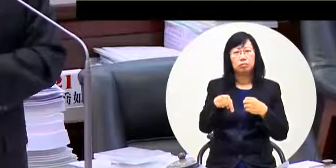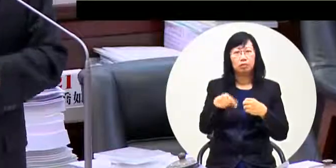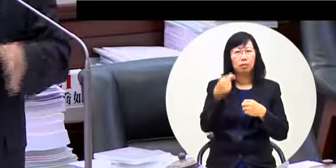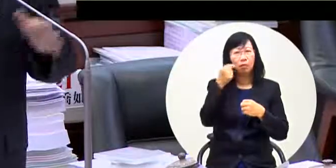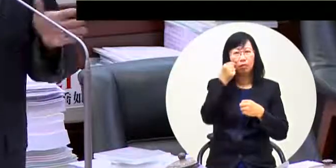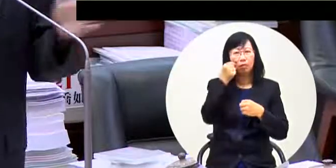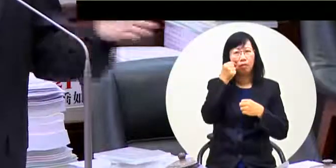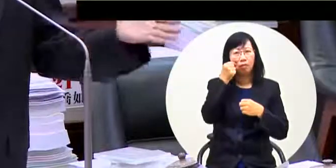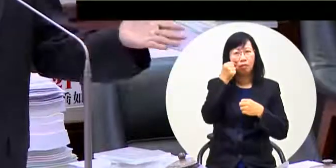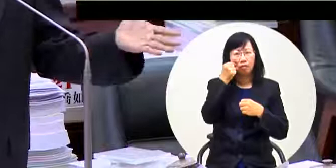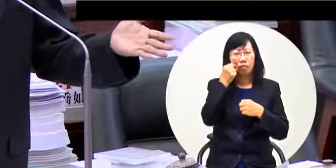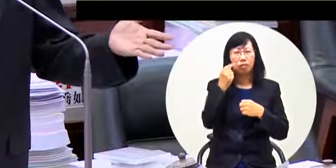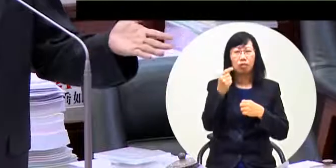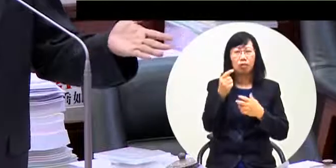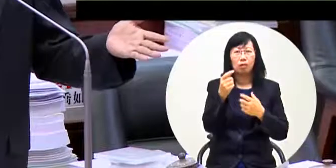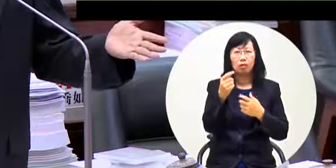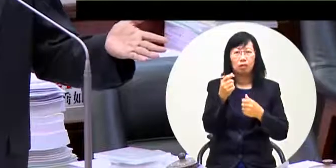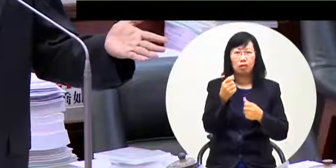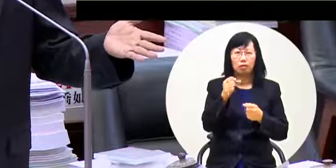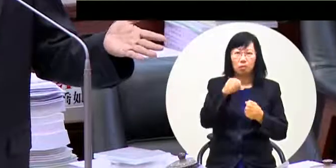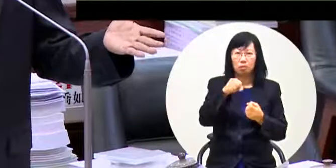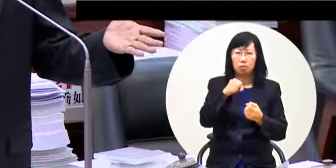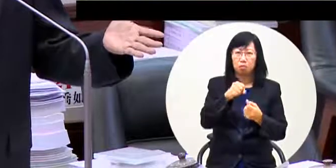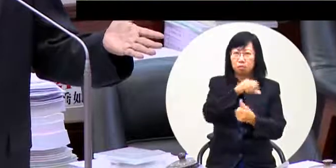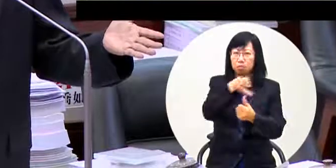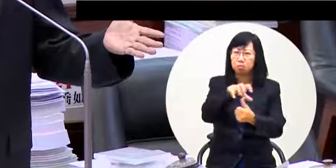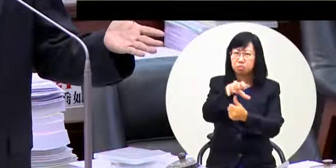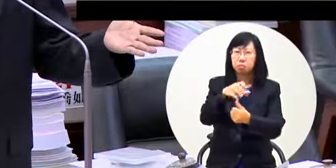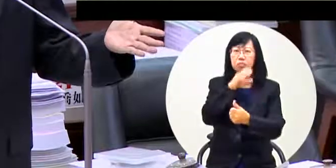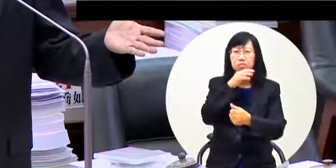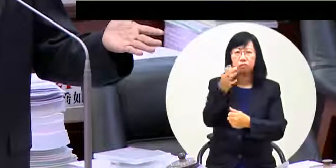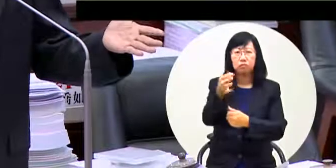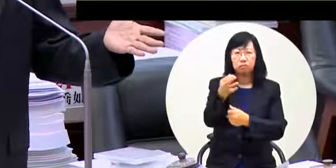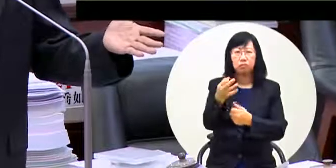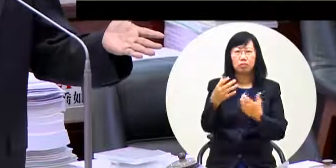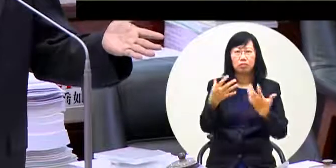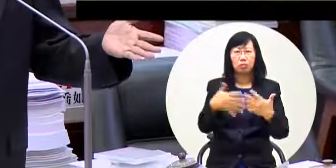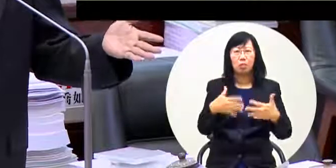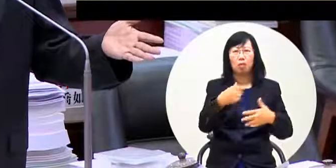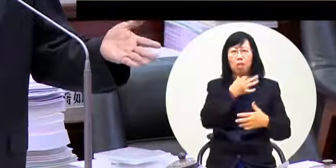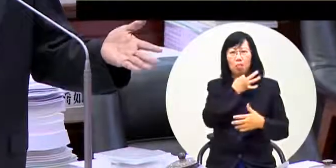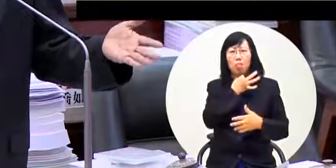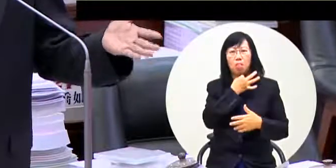面，因为统筹分配办法里面，永远